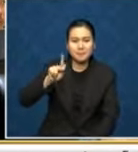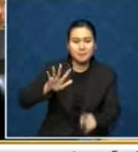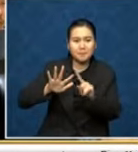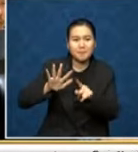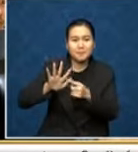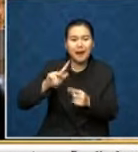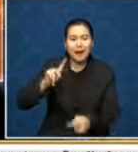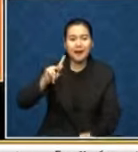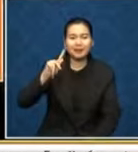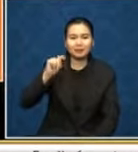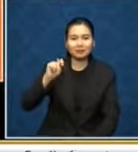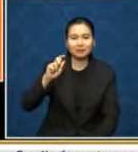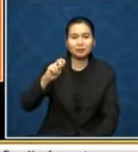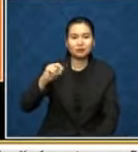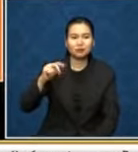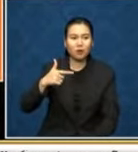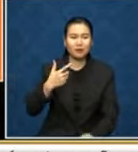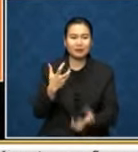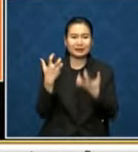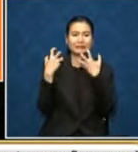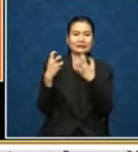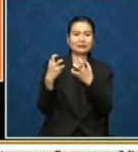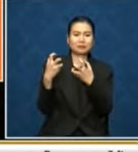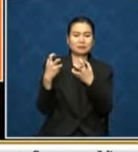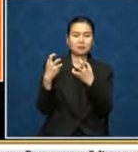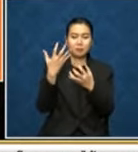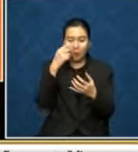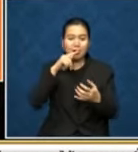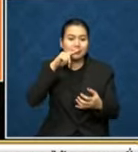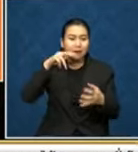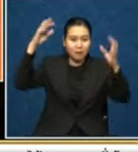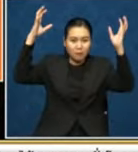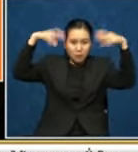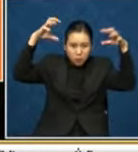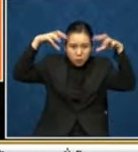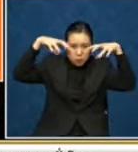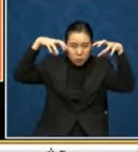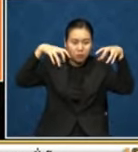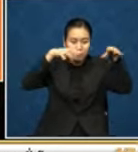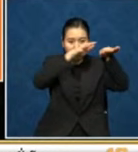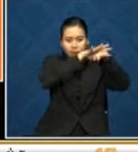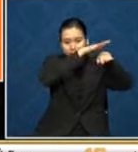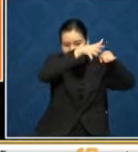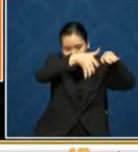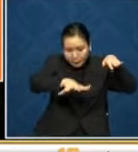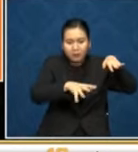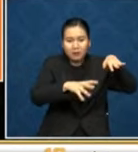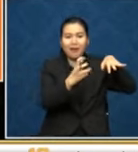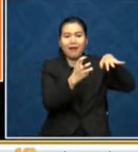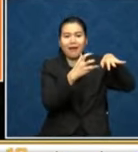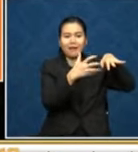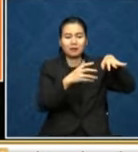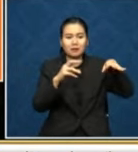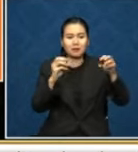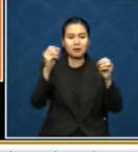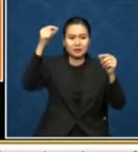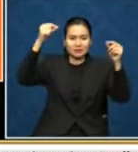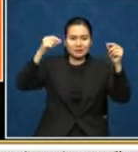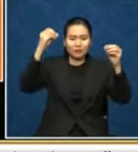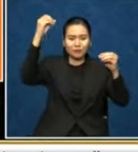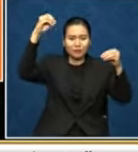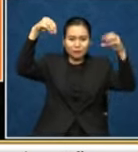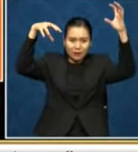ตรายจากปัญหาหินก้อนใหญ่เนื่องจากฝนตกหนักทำให้หน้าดินเกิดการทรุดตัวส่งผลให้เสาไฟฟ้าล้มทับถนน